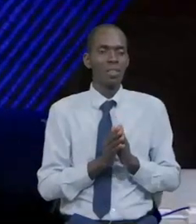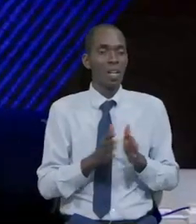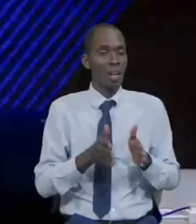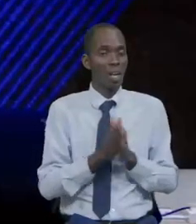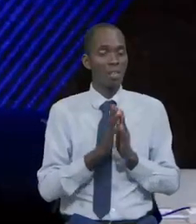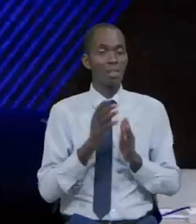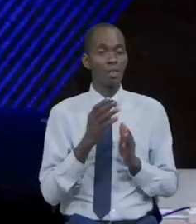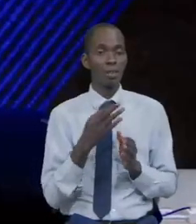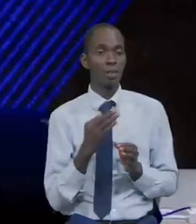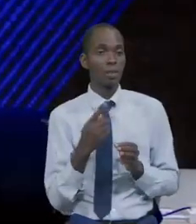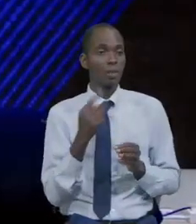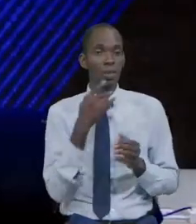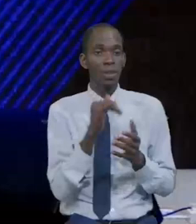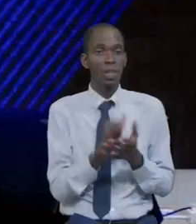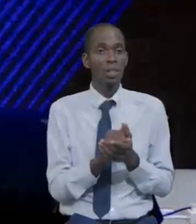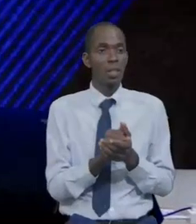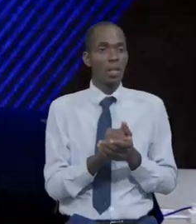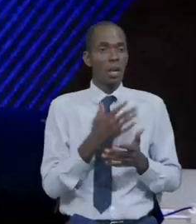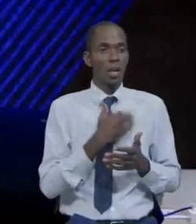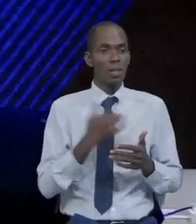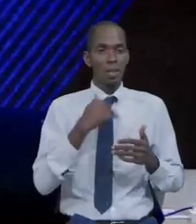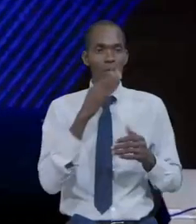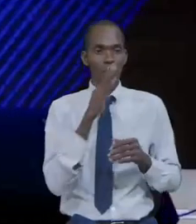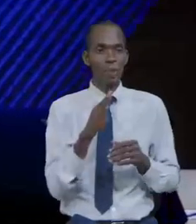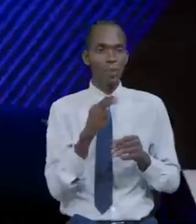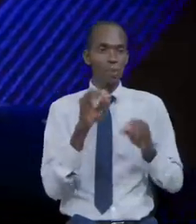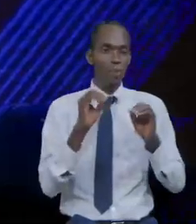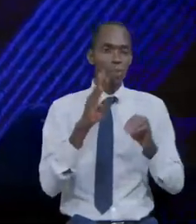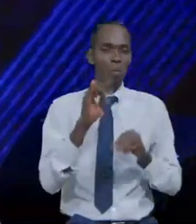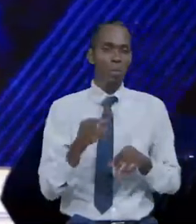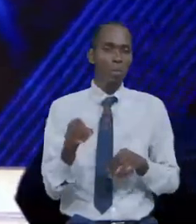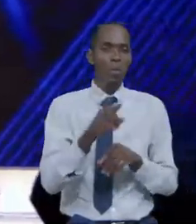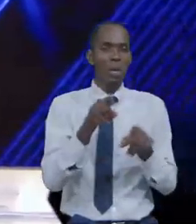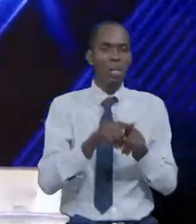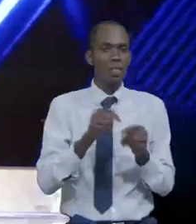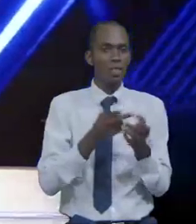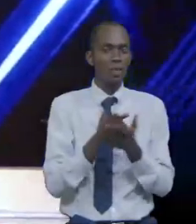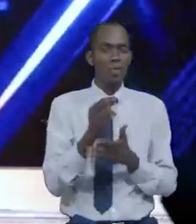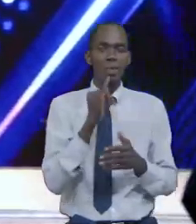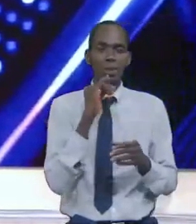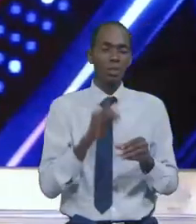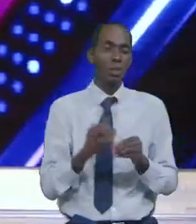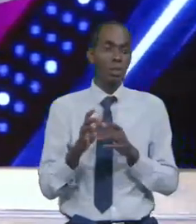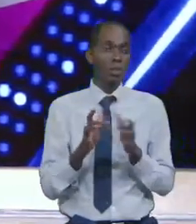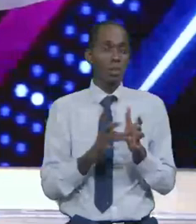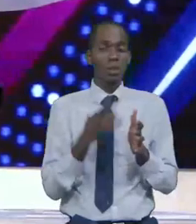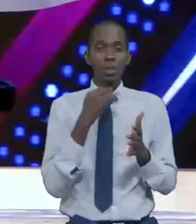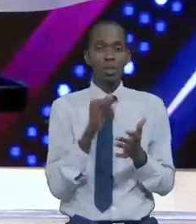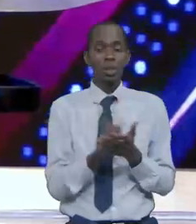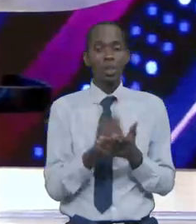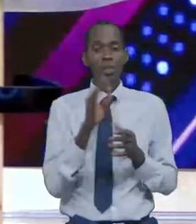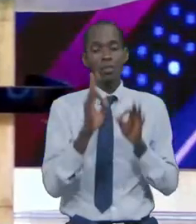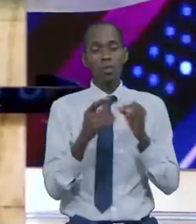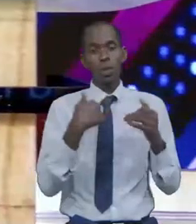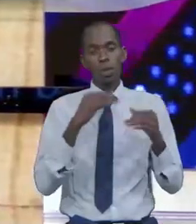Si tu as enseigné le message de la sanctification, si tu es enseigné par lui, si tu as reçu le